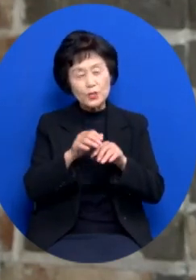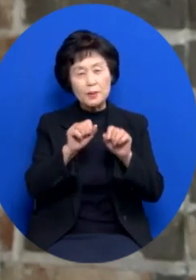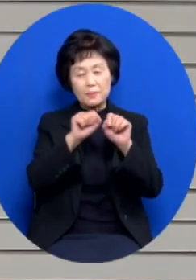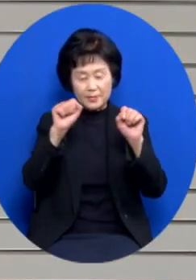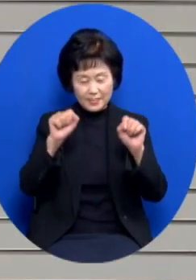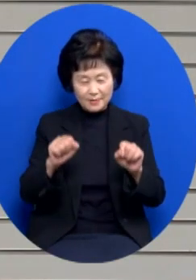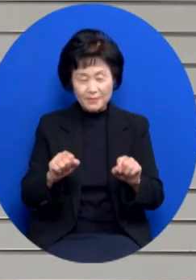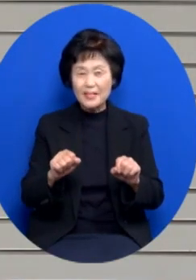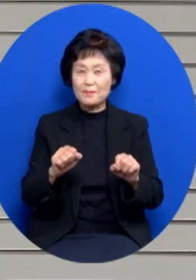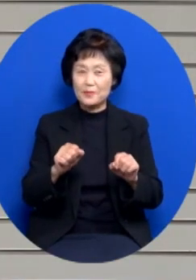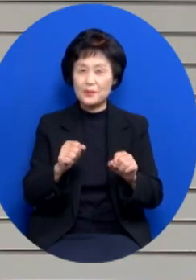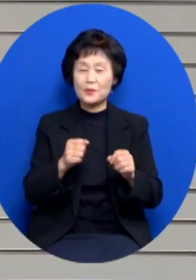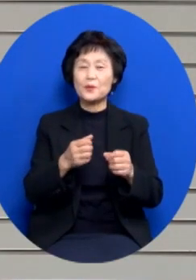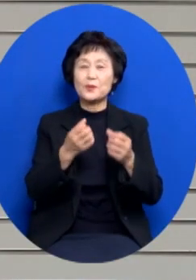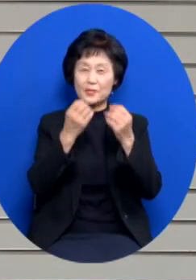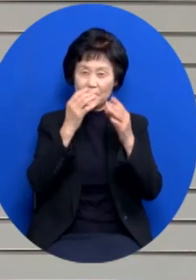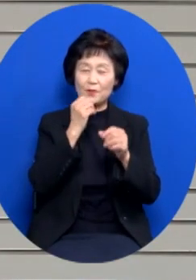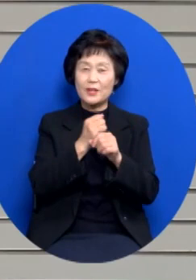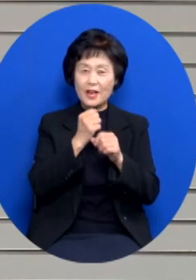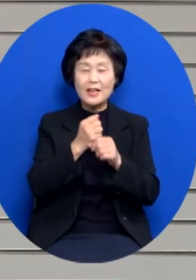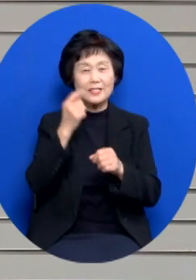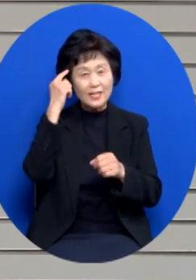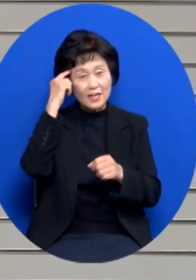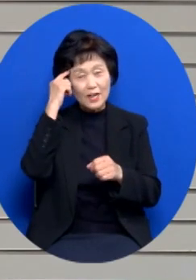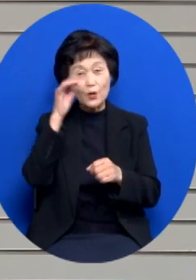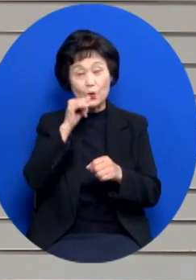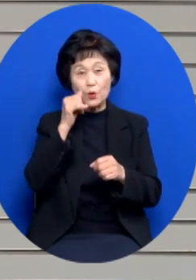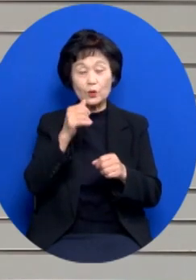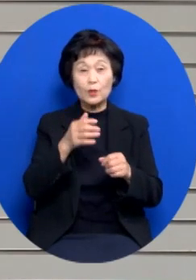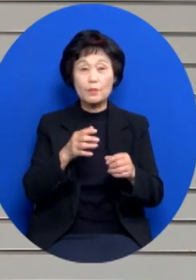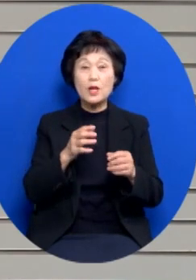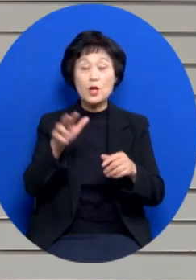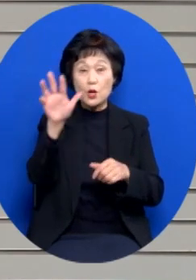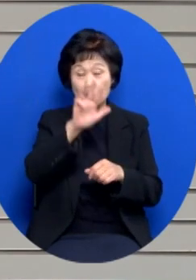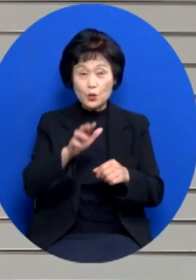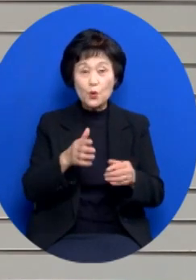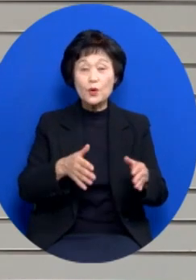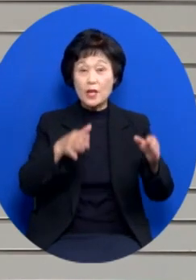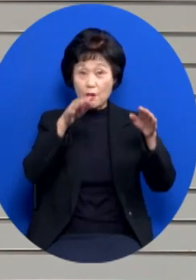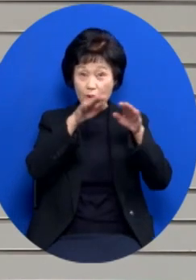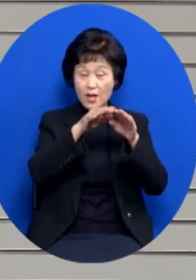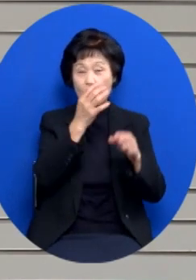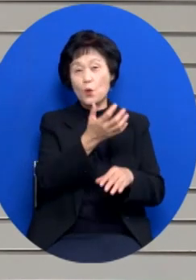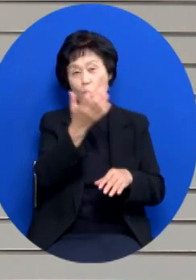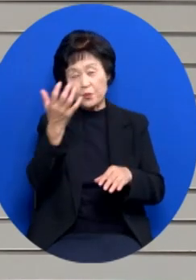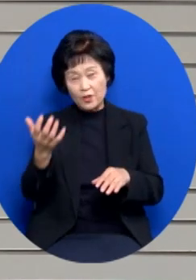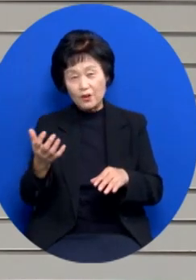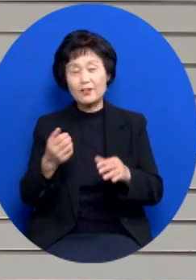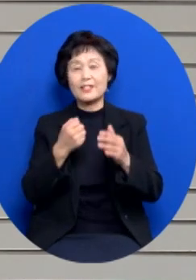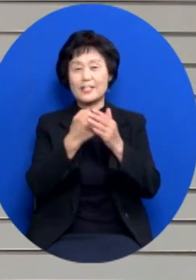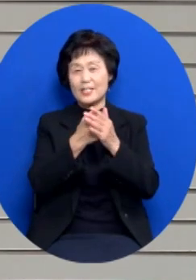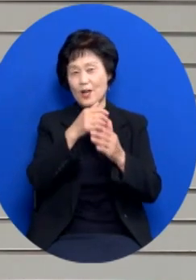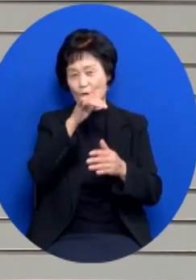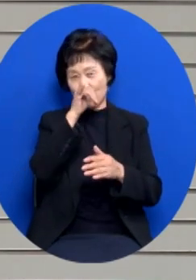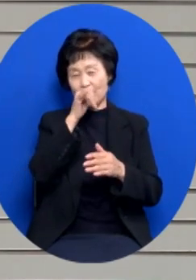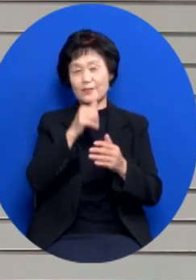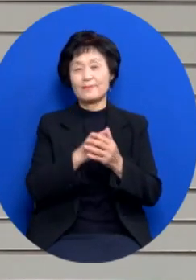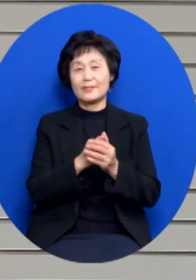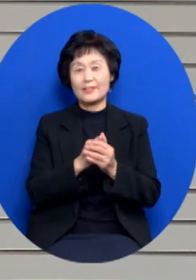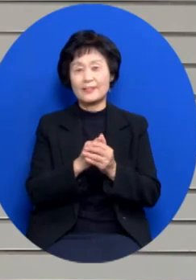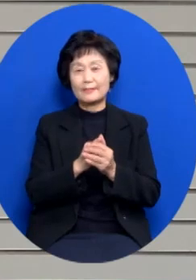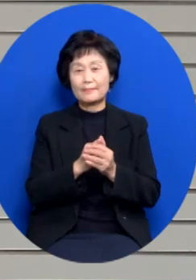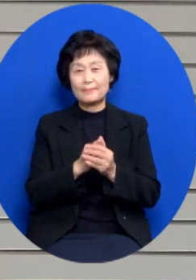있고요. 이번 총회 때 저희 교단 총회 회관 옮기는 것을 총회가 결정했습니다. 그게 작은 프로젝트 아닙니다. 수백억